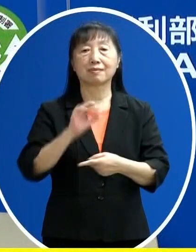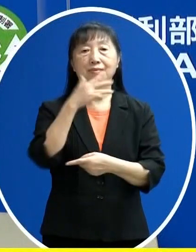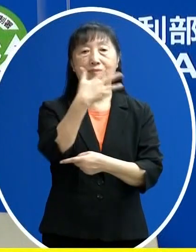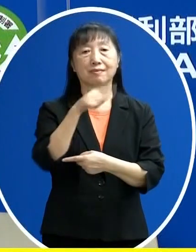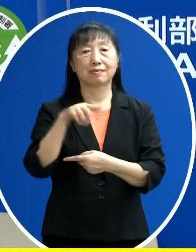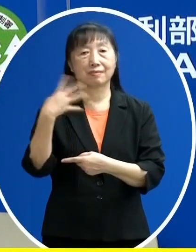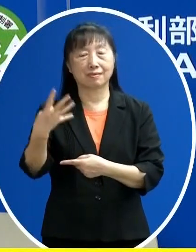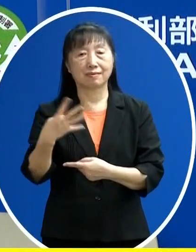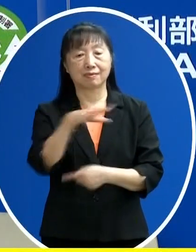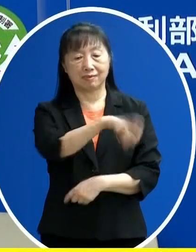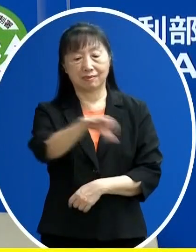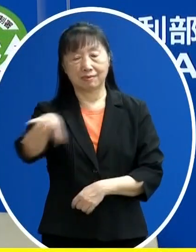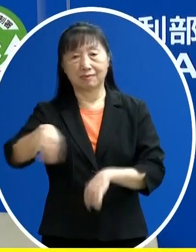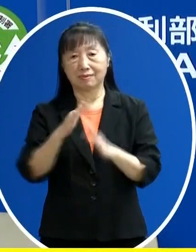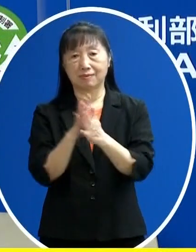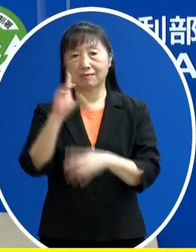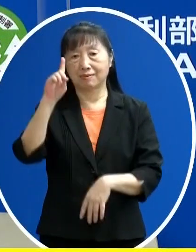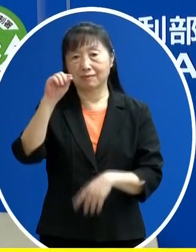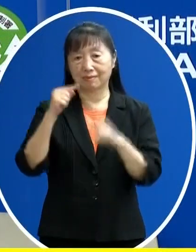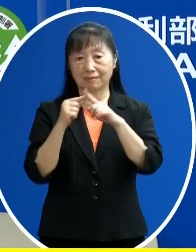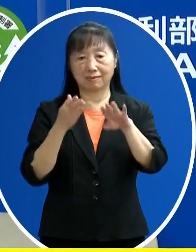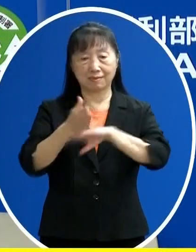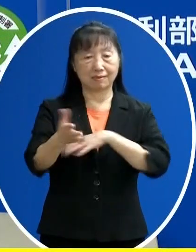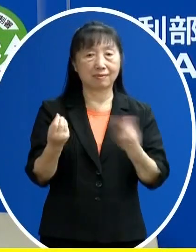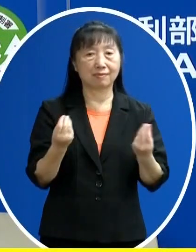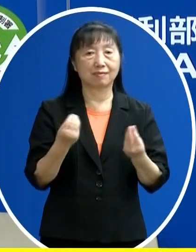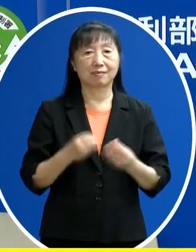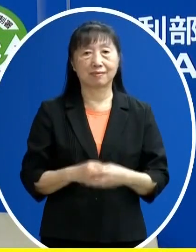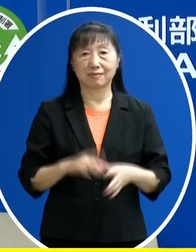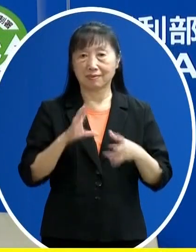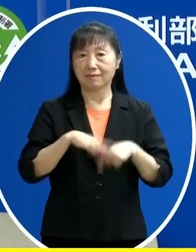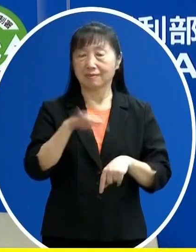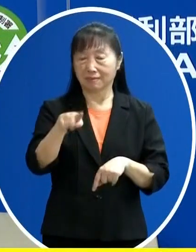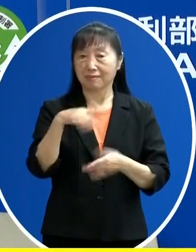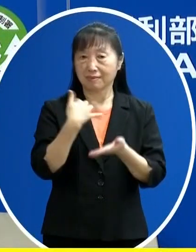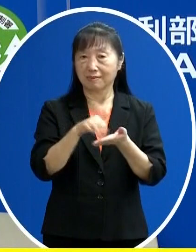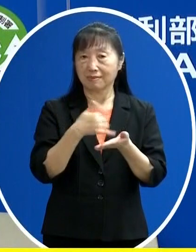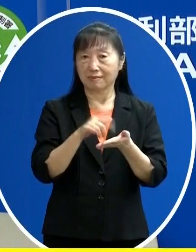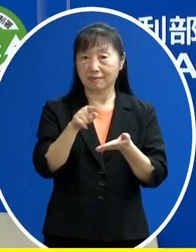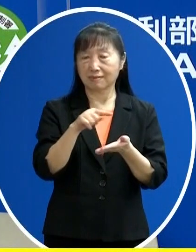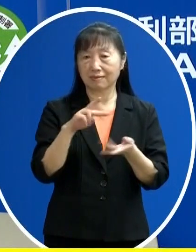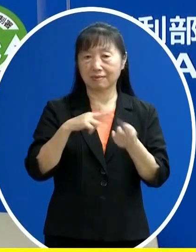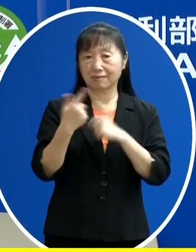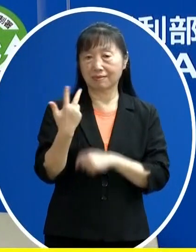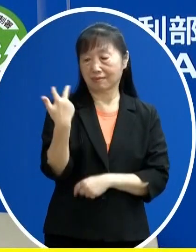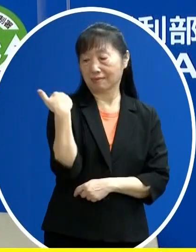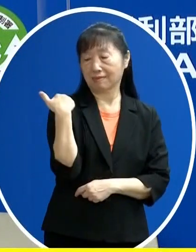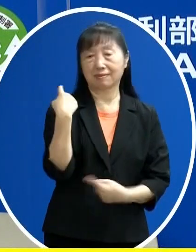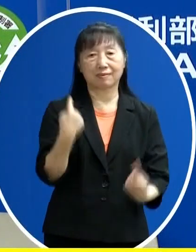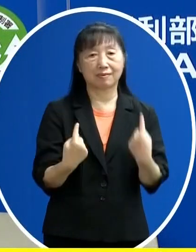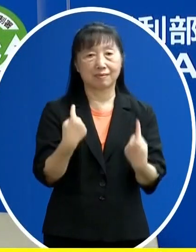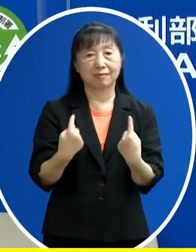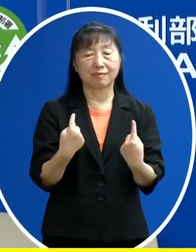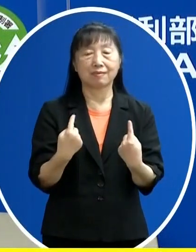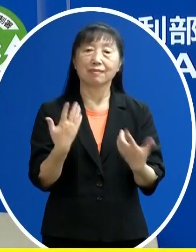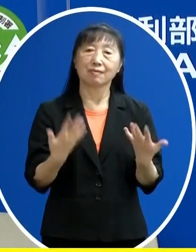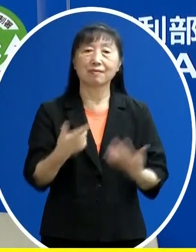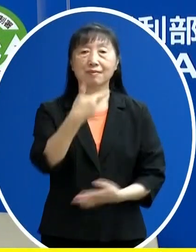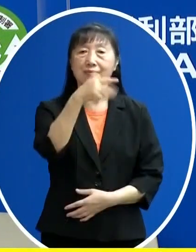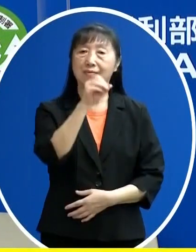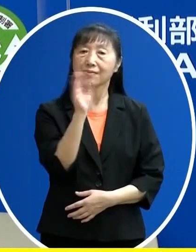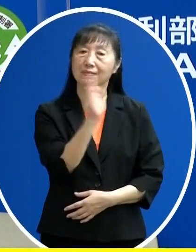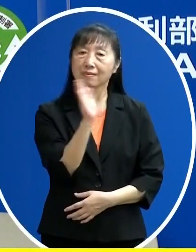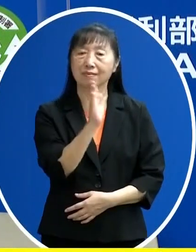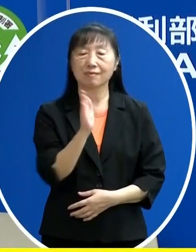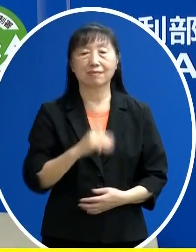今天各县市都没有超过万例的这个情形，所以看起来这整个趋势跟上周比起来是，大概在6万多